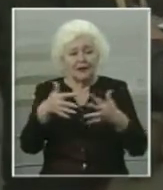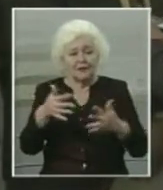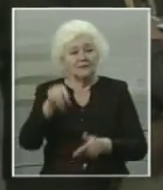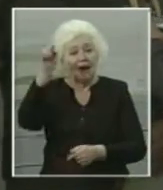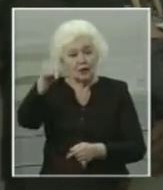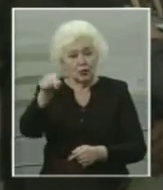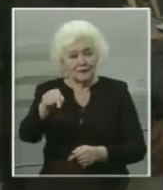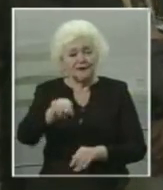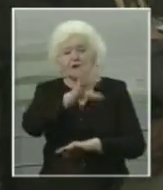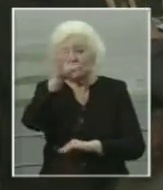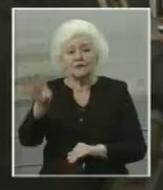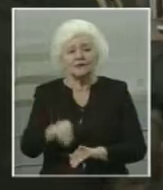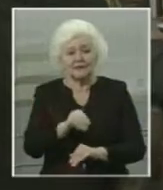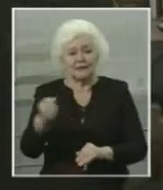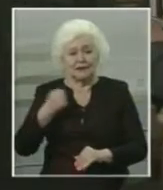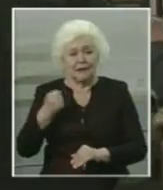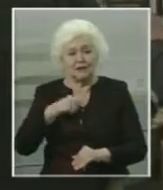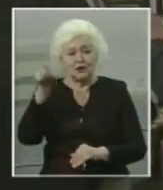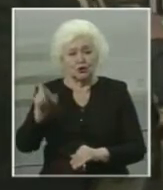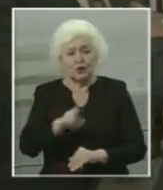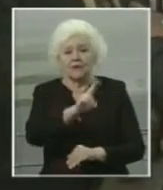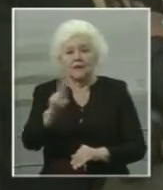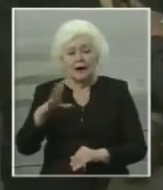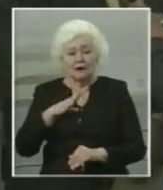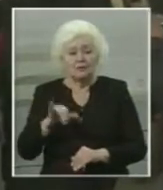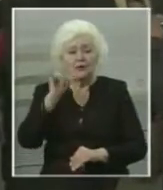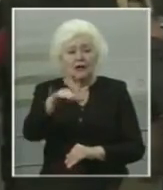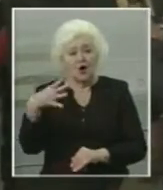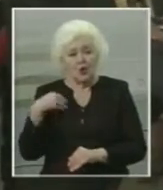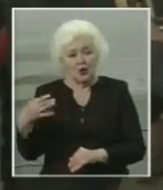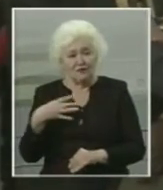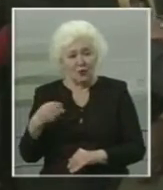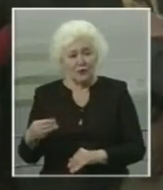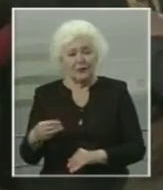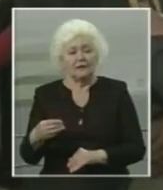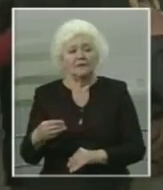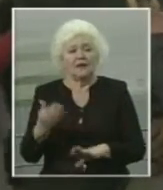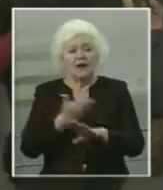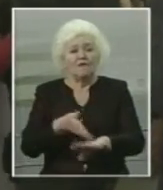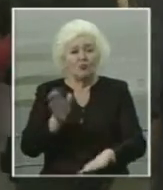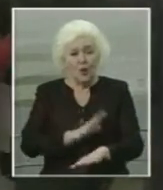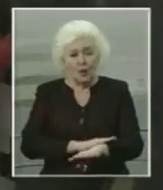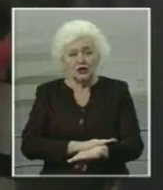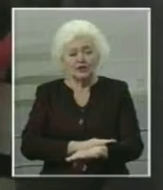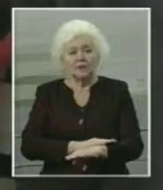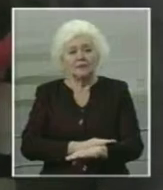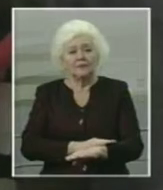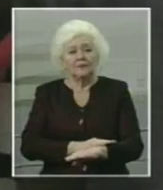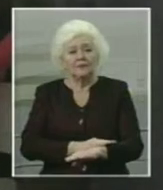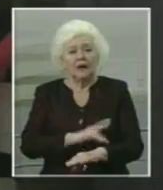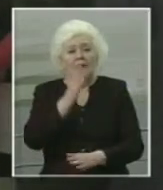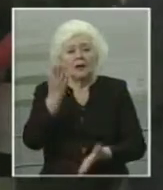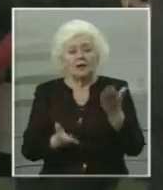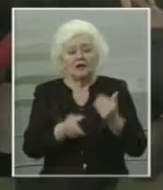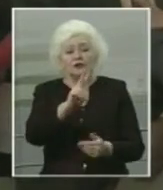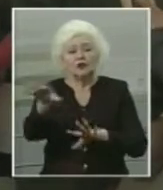тоді всіх військових, які були у Львові, в Польщі, якщо